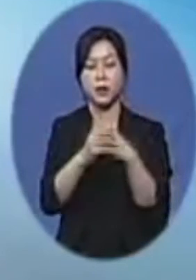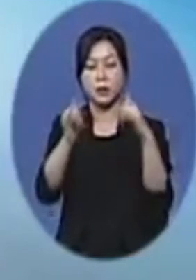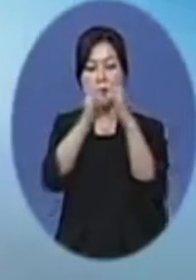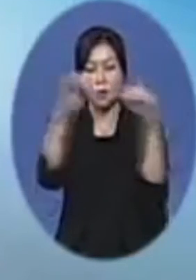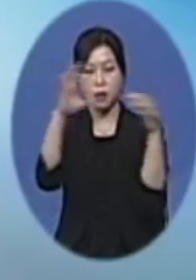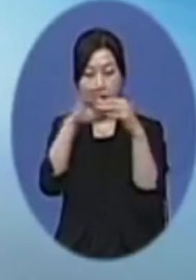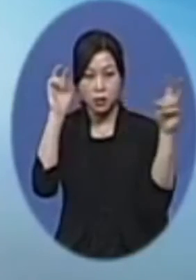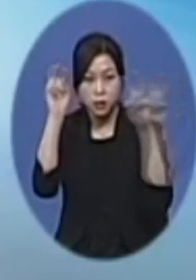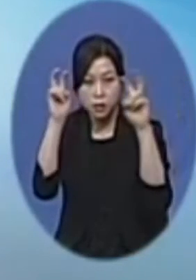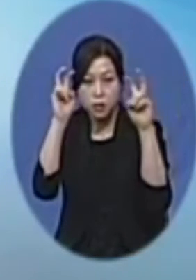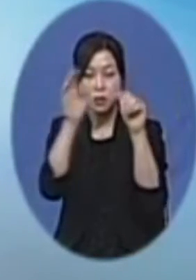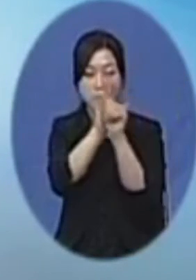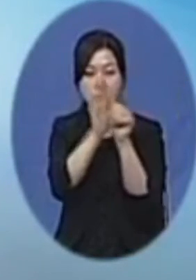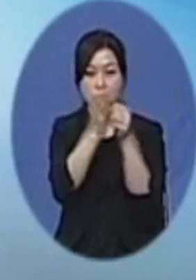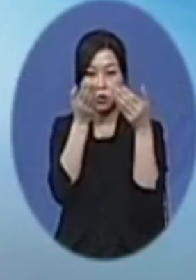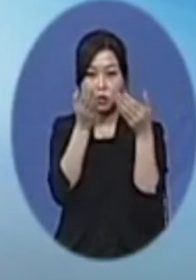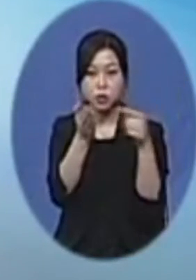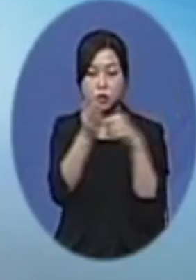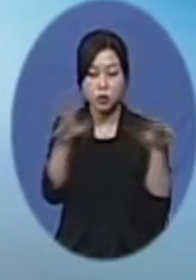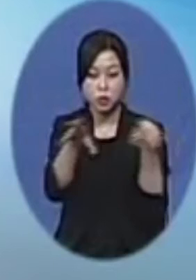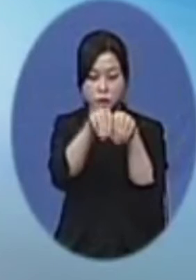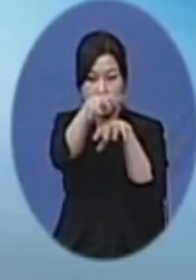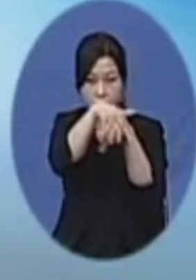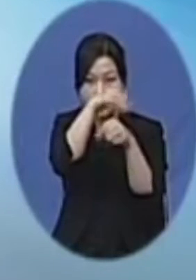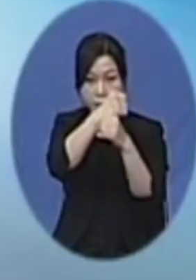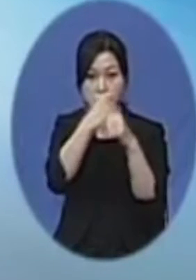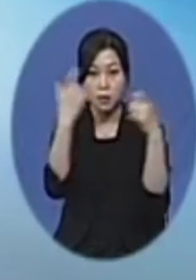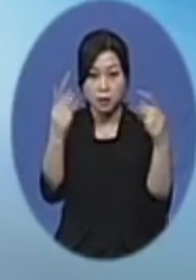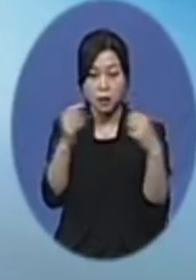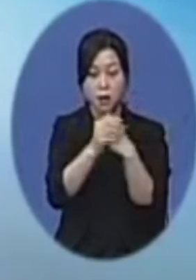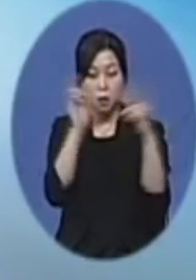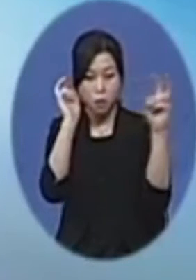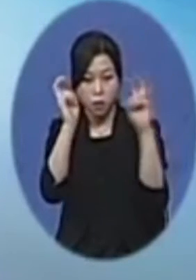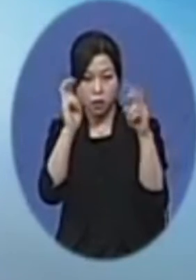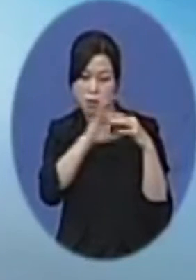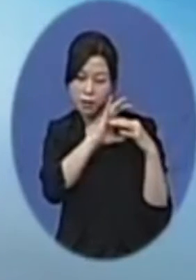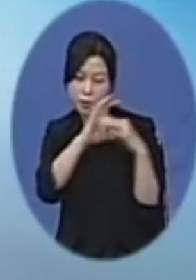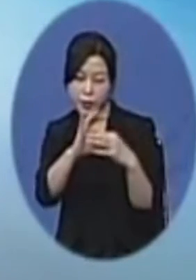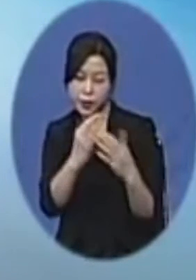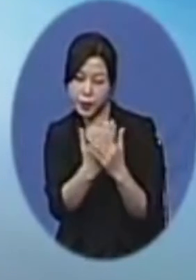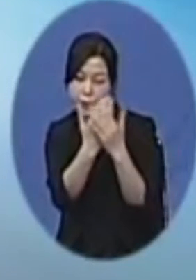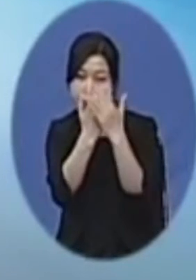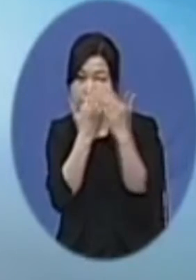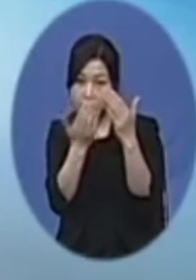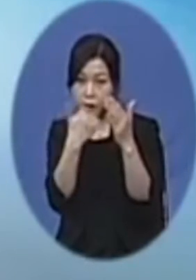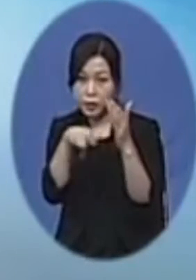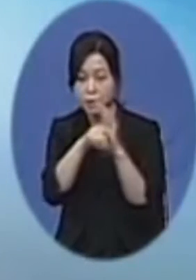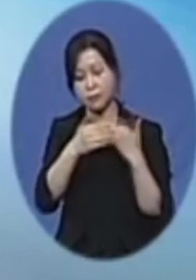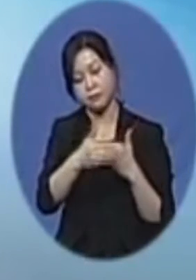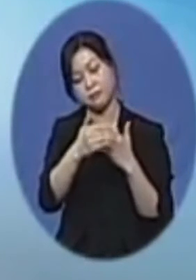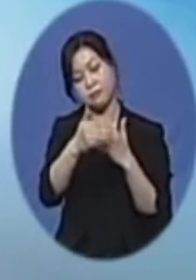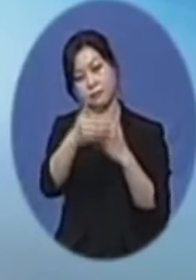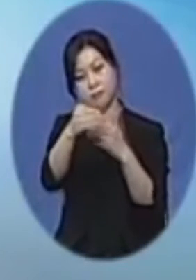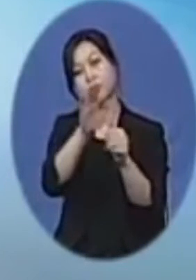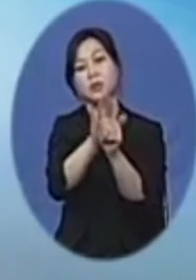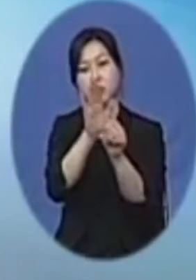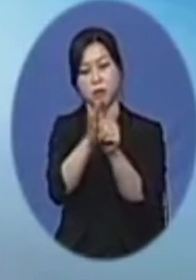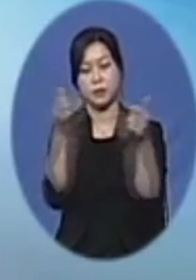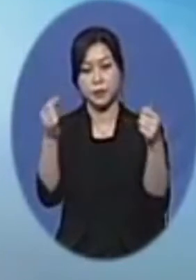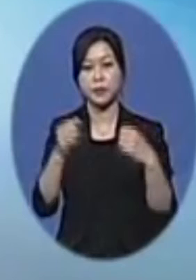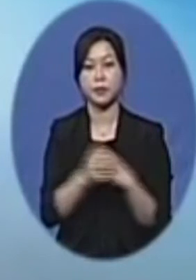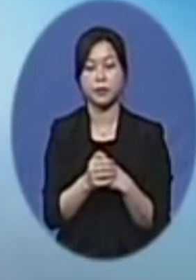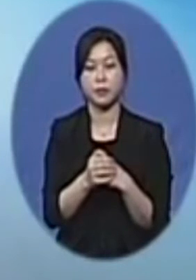기업을 지원하는 통합 지원 체계를 마련하고 기업의 지속 성장이 가능토록 단계별 맞춤형 지원을 하게